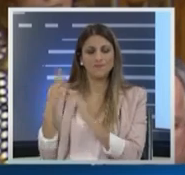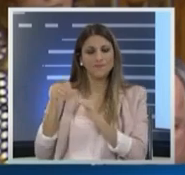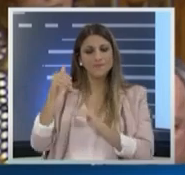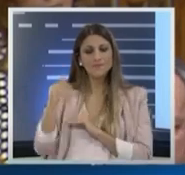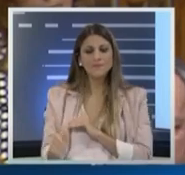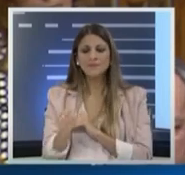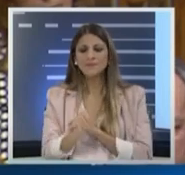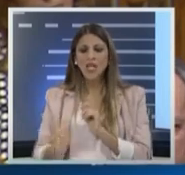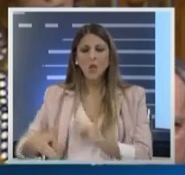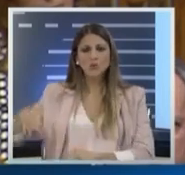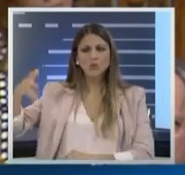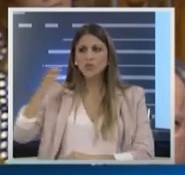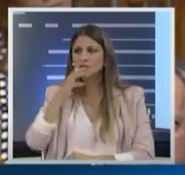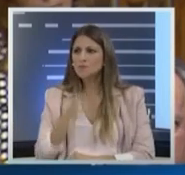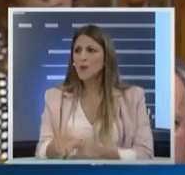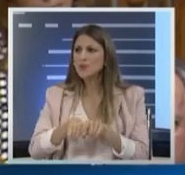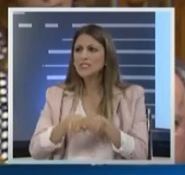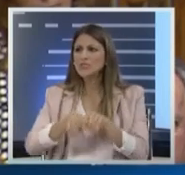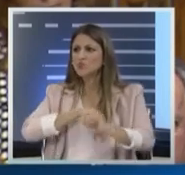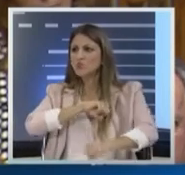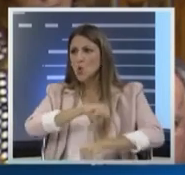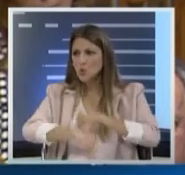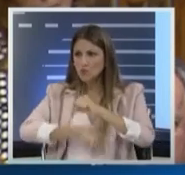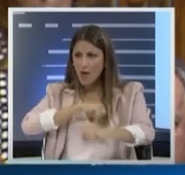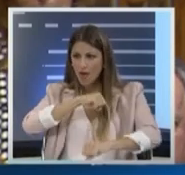όμως ο κύριος Μητσοτάκης την προσπάθεια